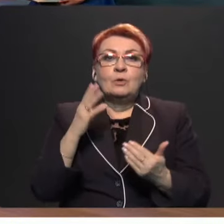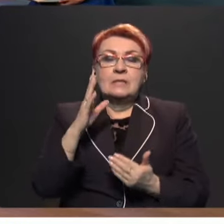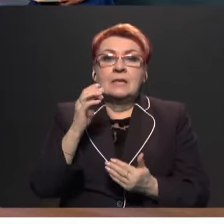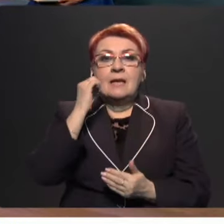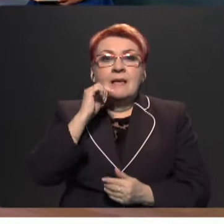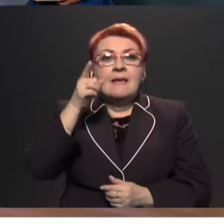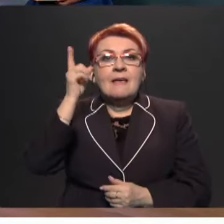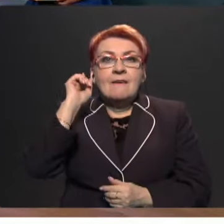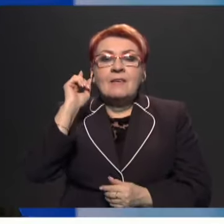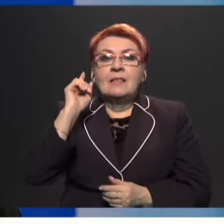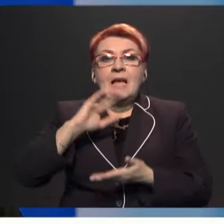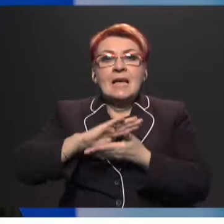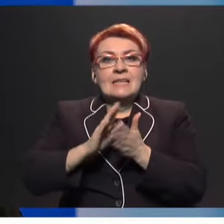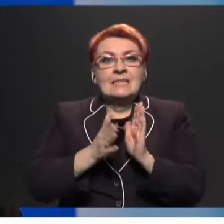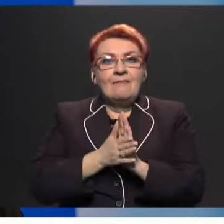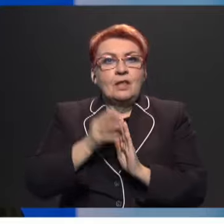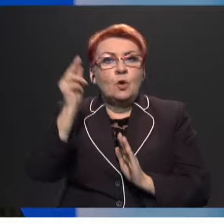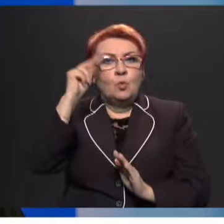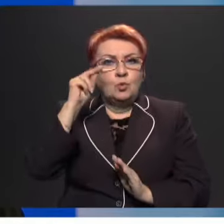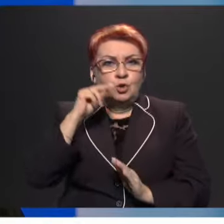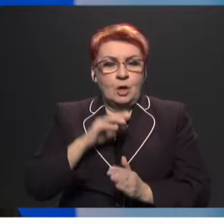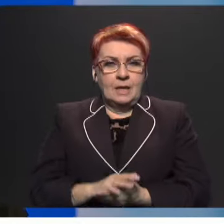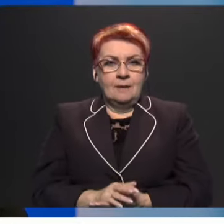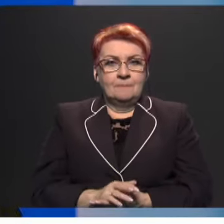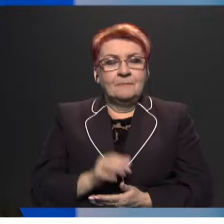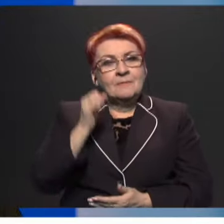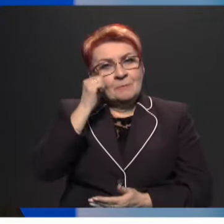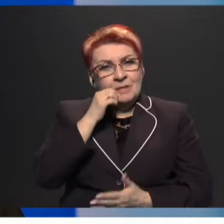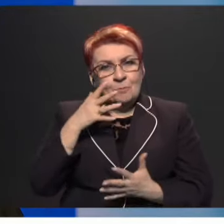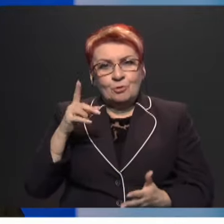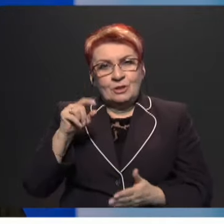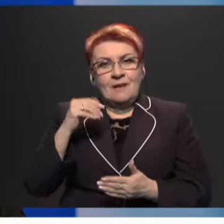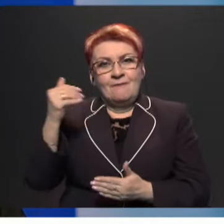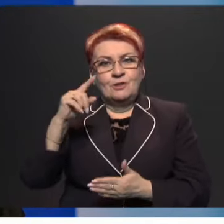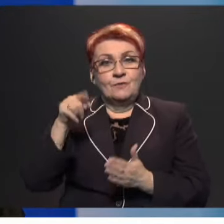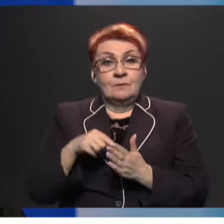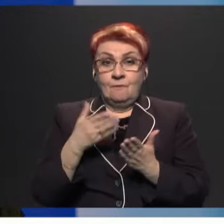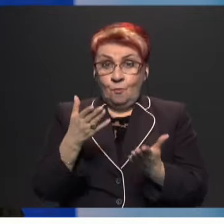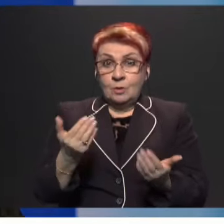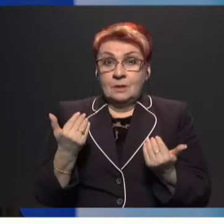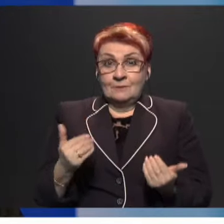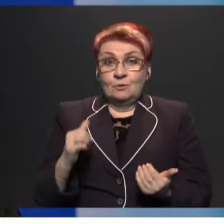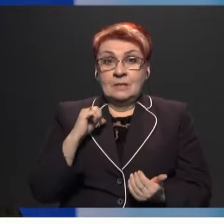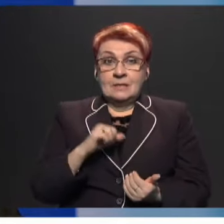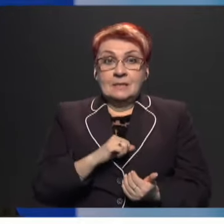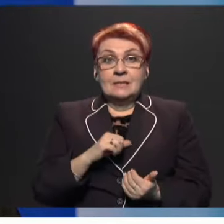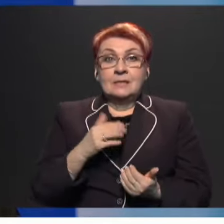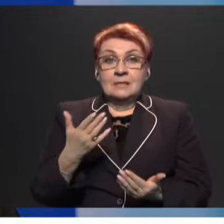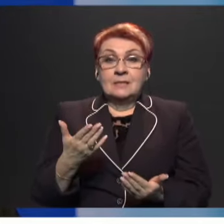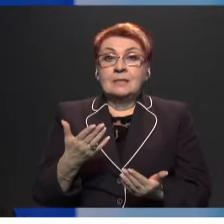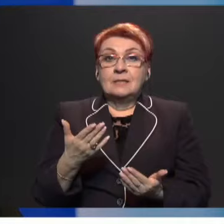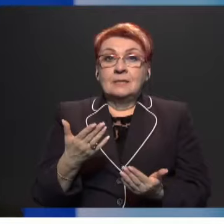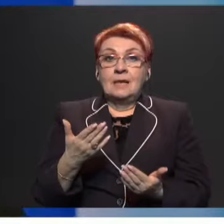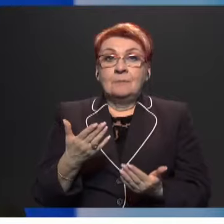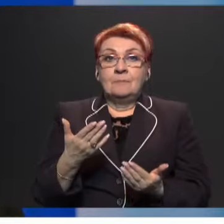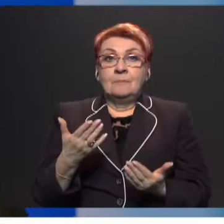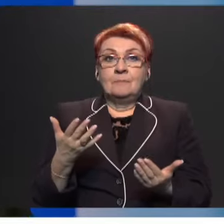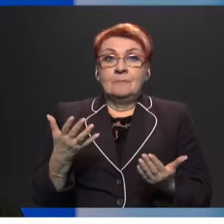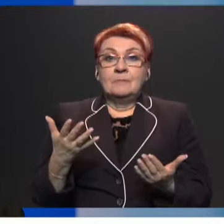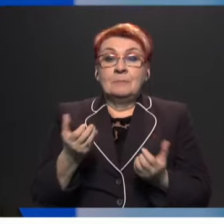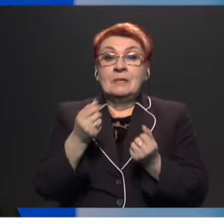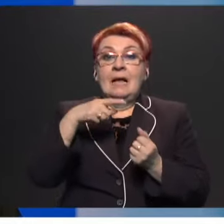на ветхозаветное учение? Спасибо большое за вопрос. А вот сегодня же сам Спаситель цитировал Ветхий Завет, говоря